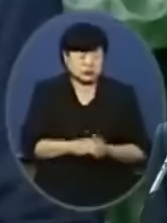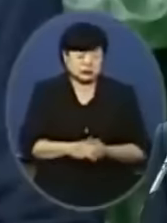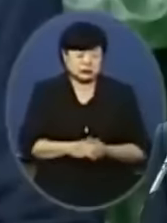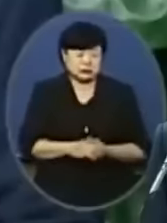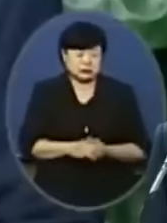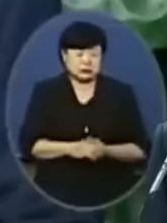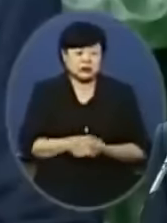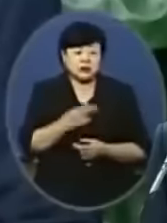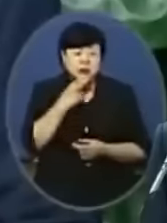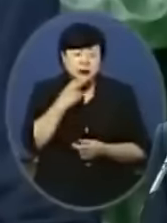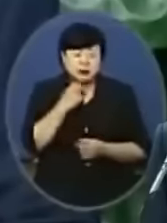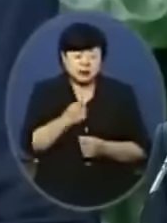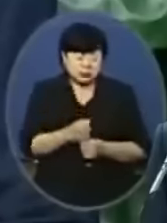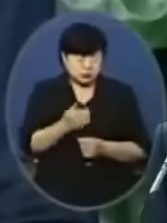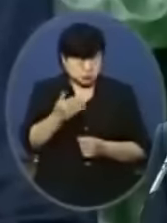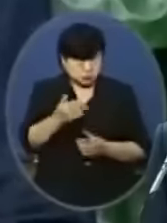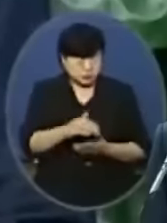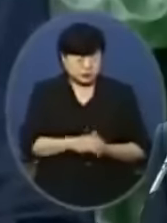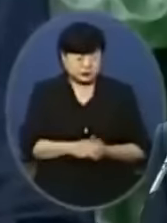없게 만들어주는 것입니다.